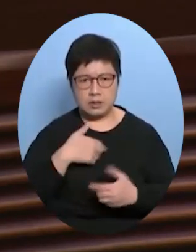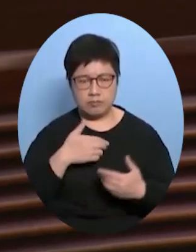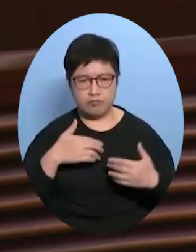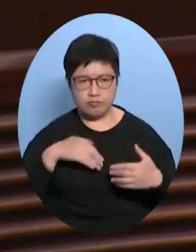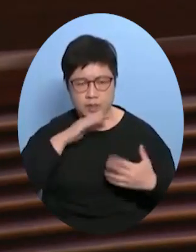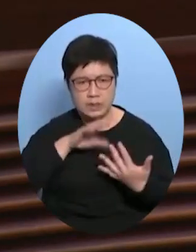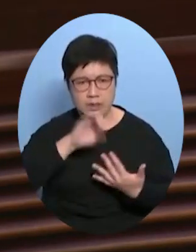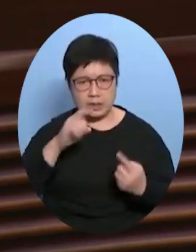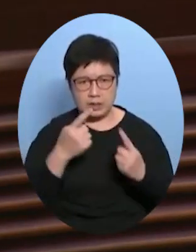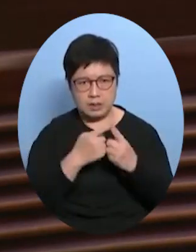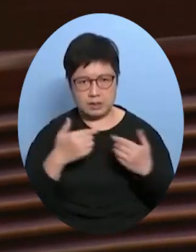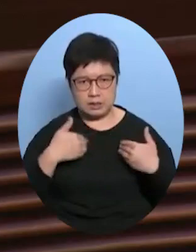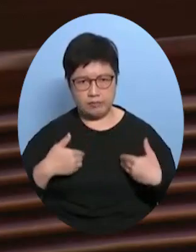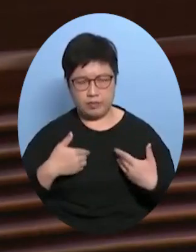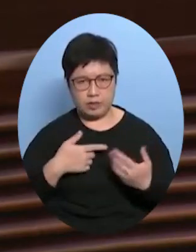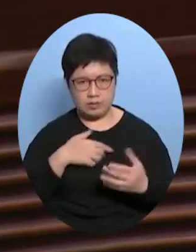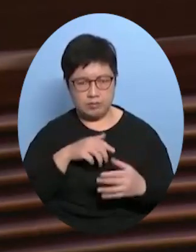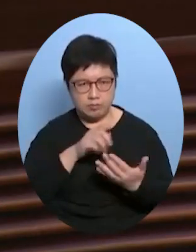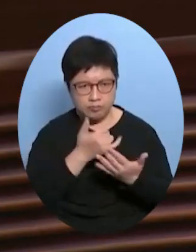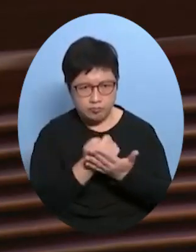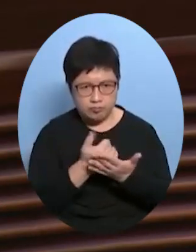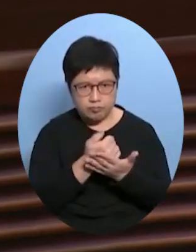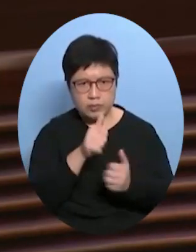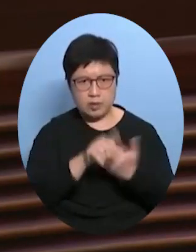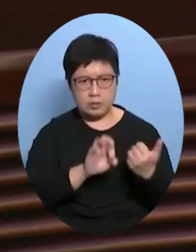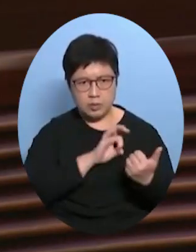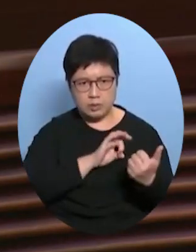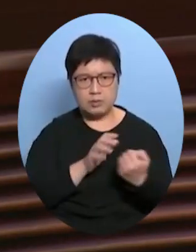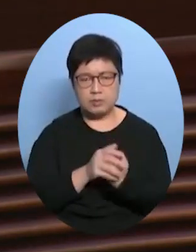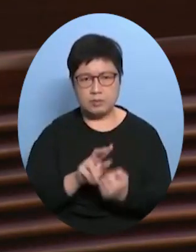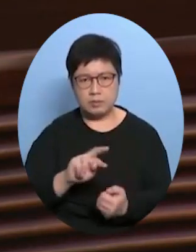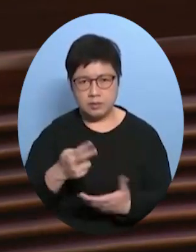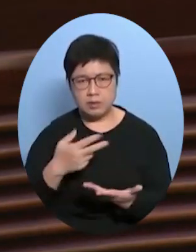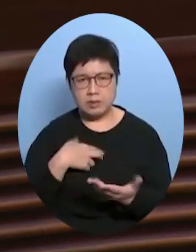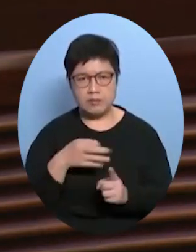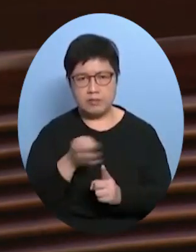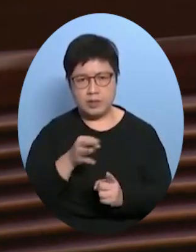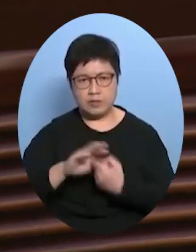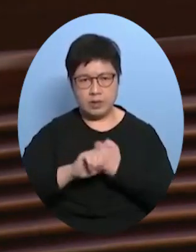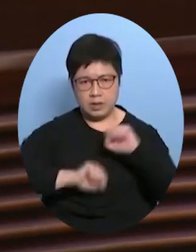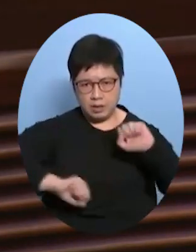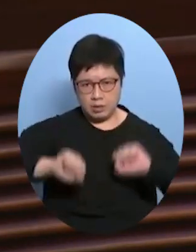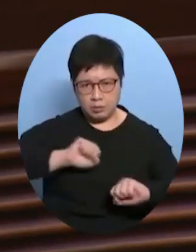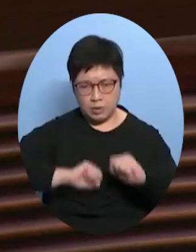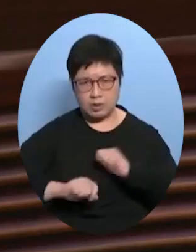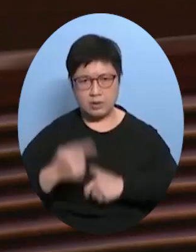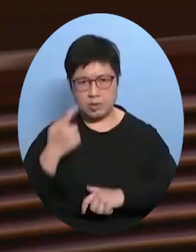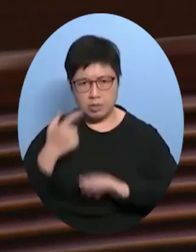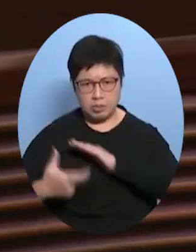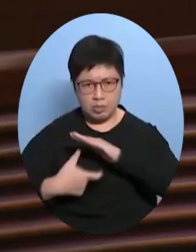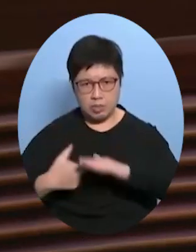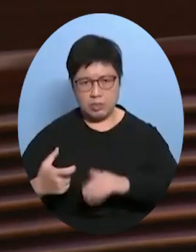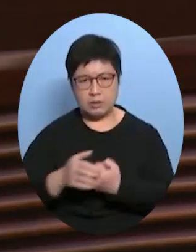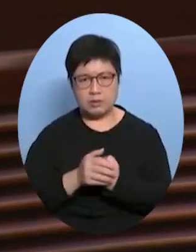員會、修訂選舉舞弊及非法行為條例，以依法規管操